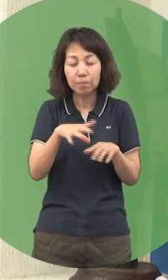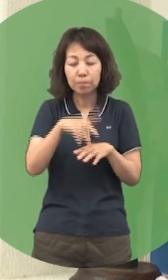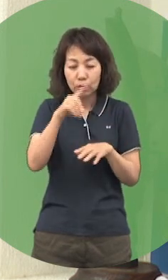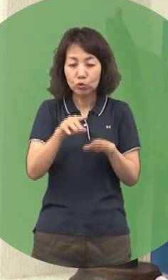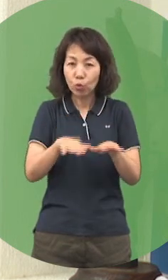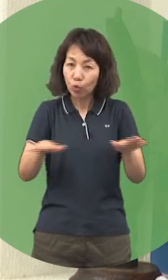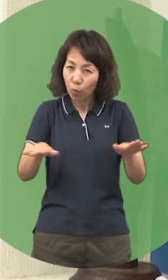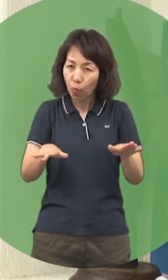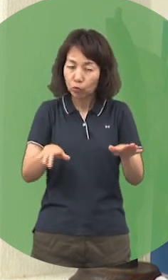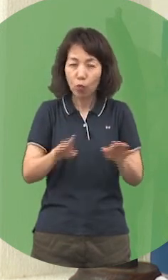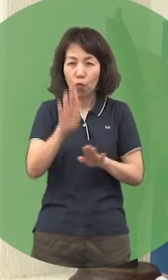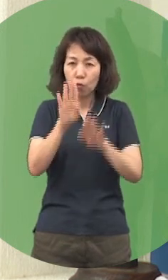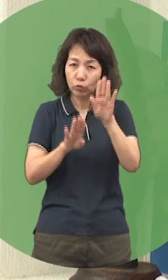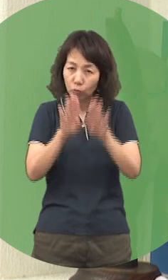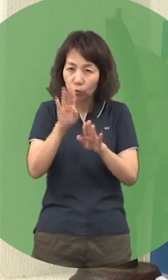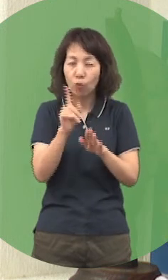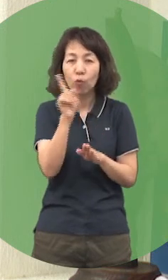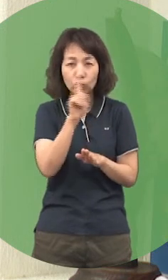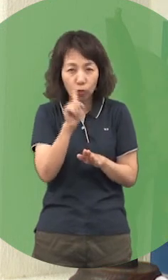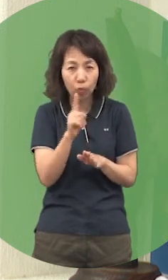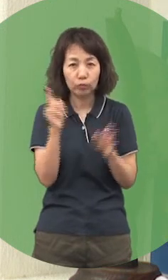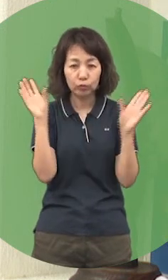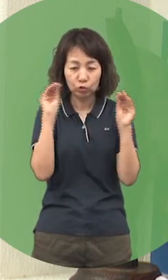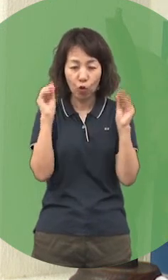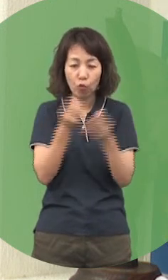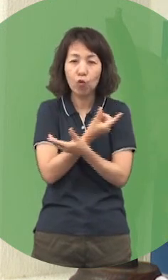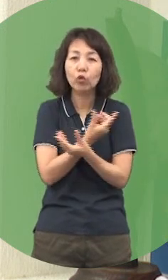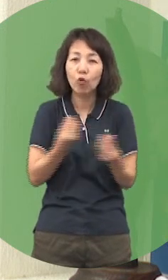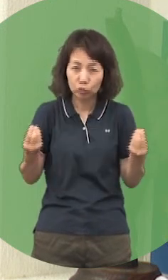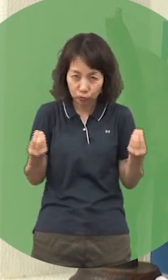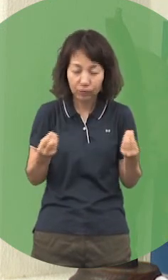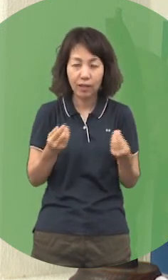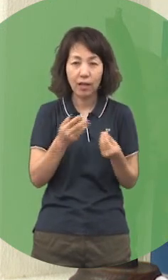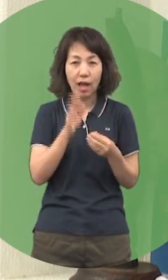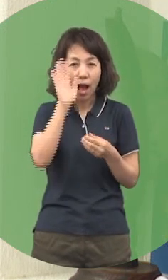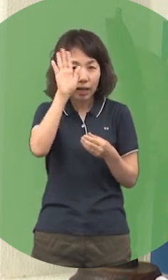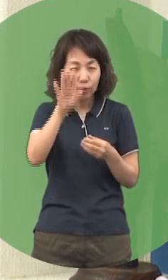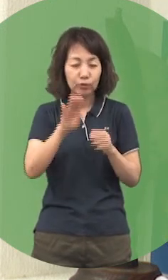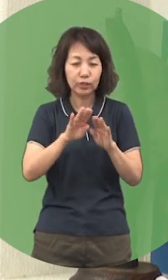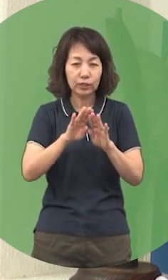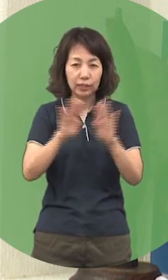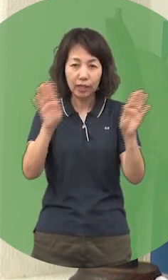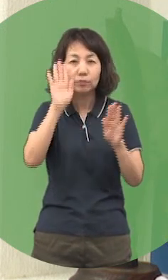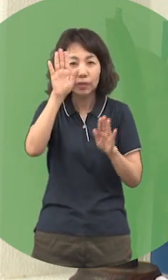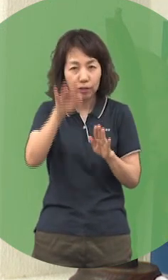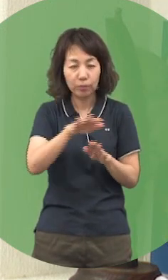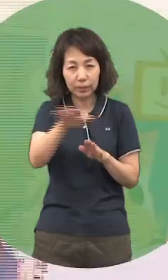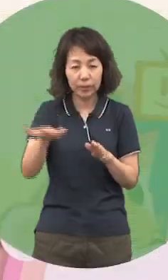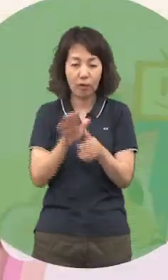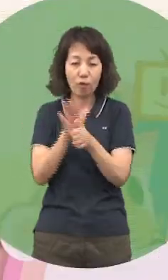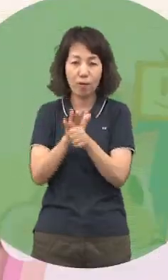れている状況を共有し、明るい未来をみんなで応援していきましょう。